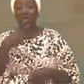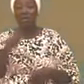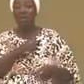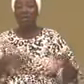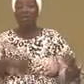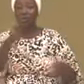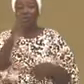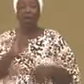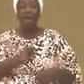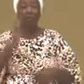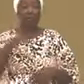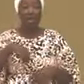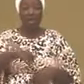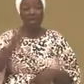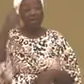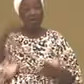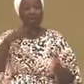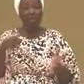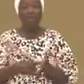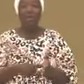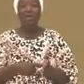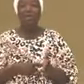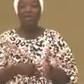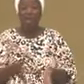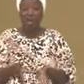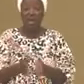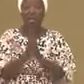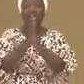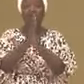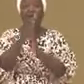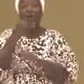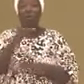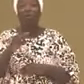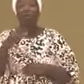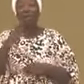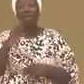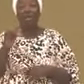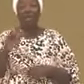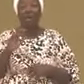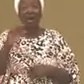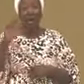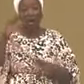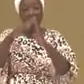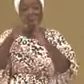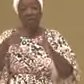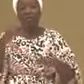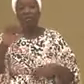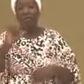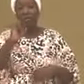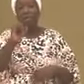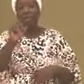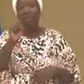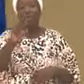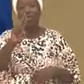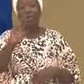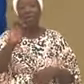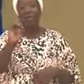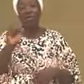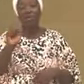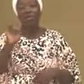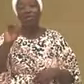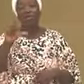voici encore sur quoi je me laisserais réfléchit pas la maison d'israël voici ce que je ferai pour eux je